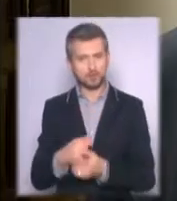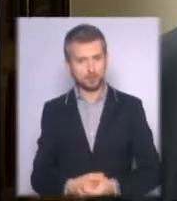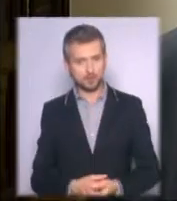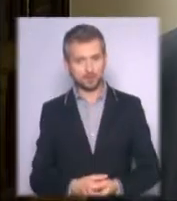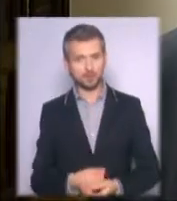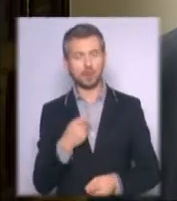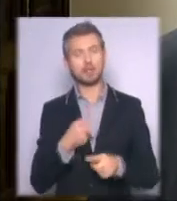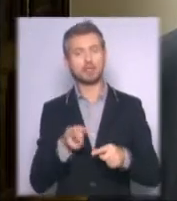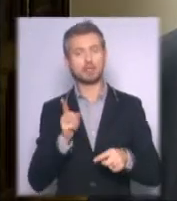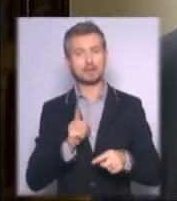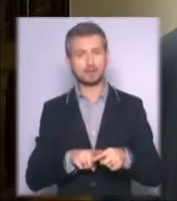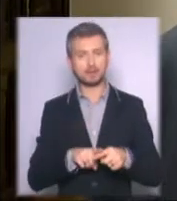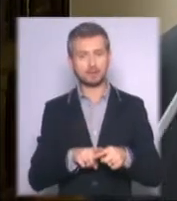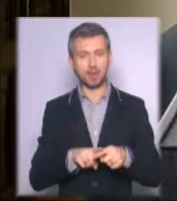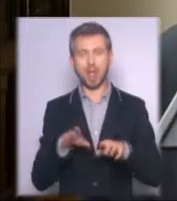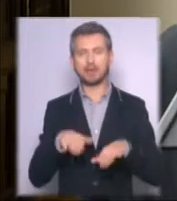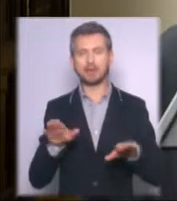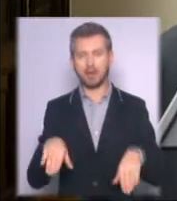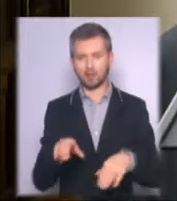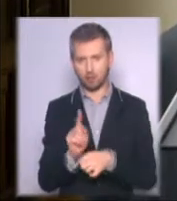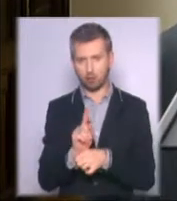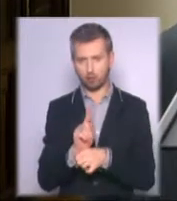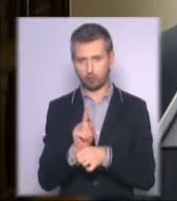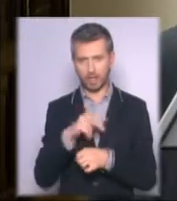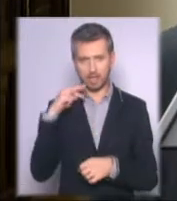Це дитяче дозування ліків.